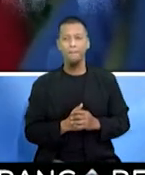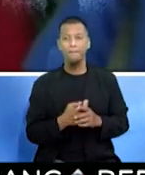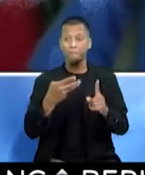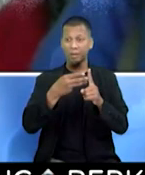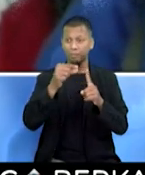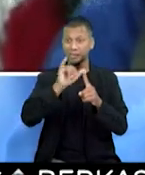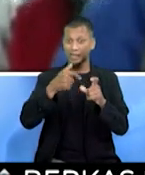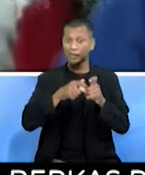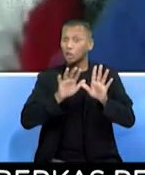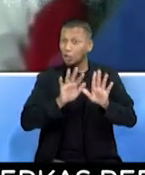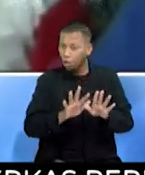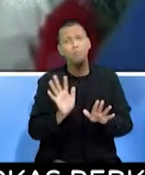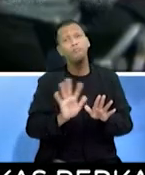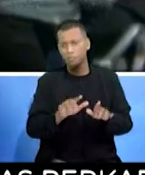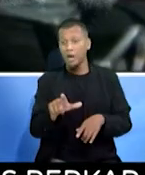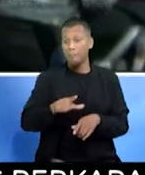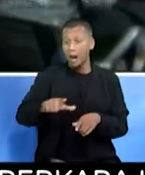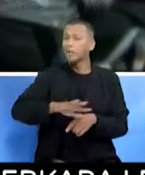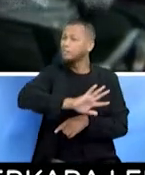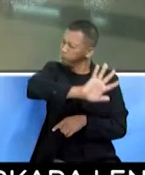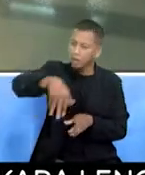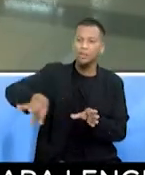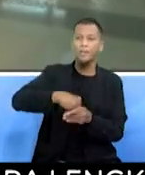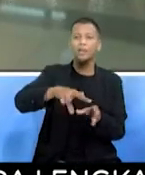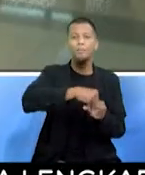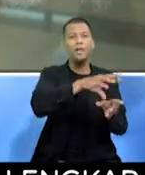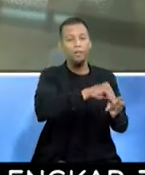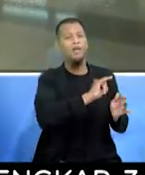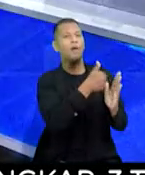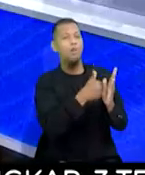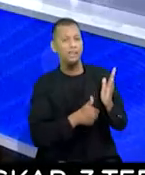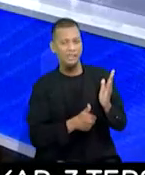termasuk BPJSN dan Kementerian Kesehatan. Saya kira begitu. Baik, terima